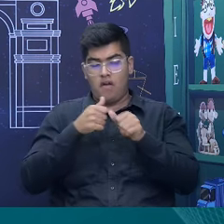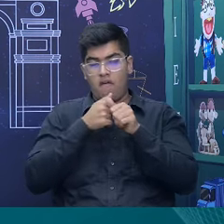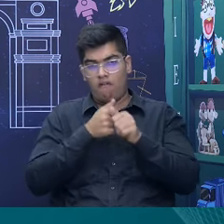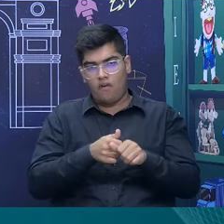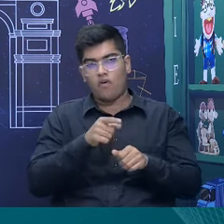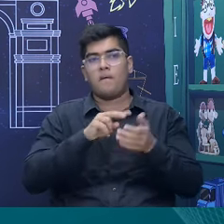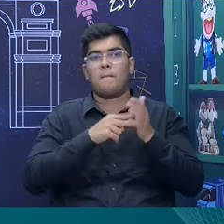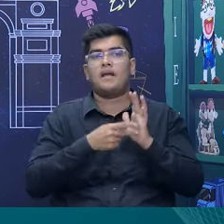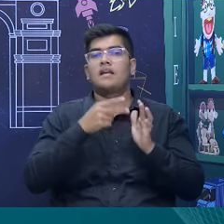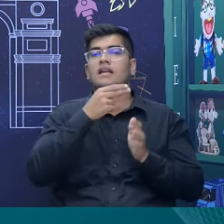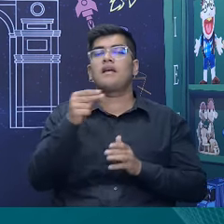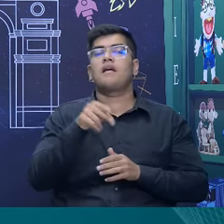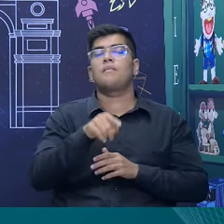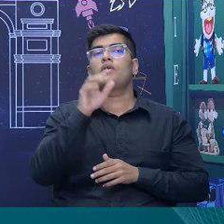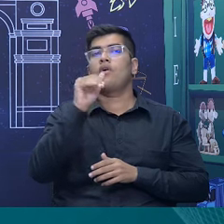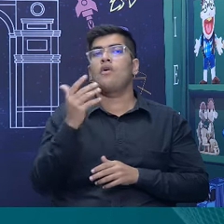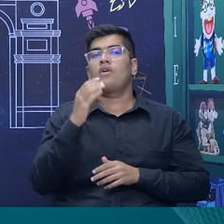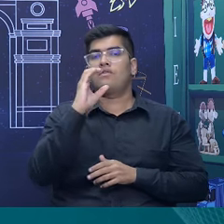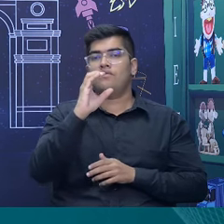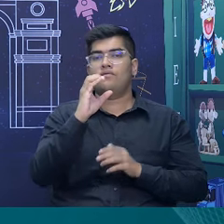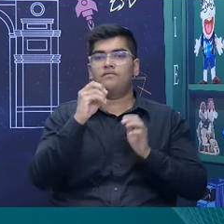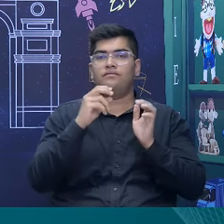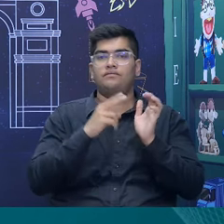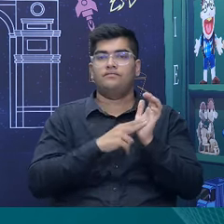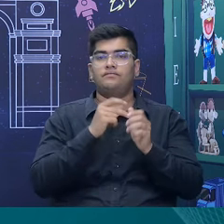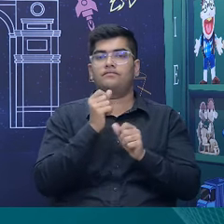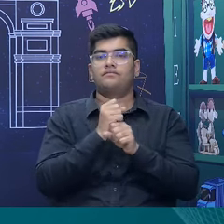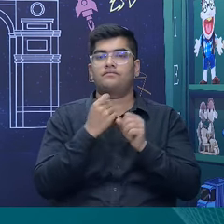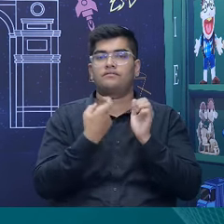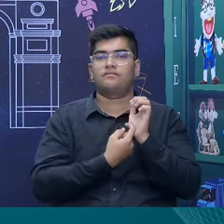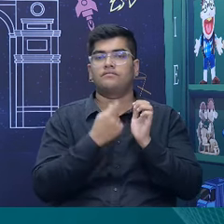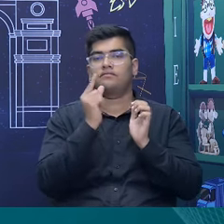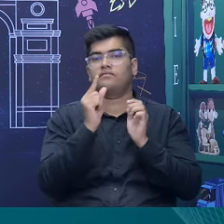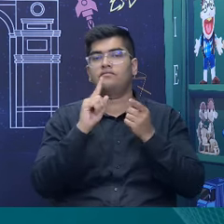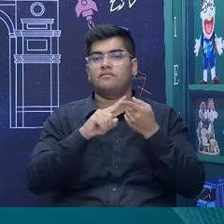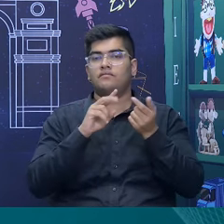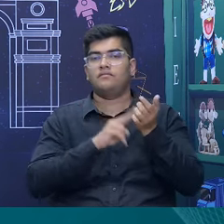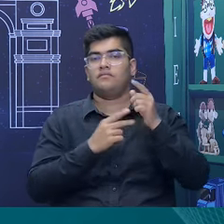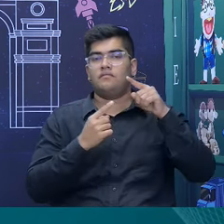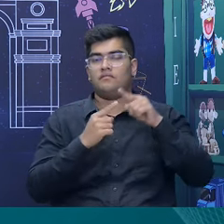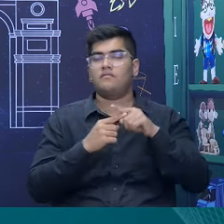आपको पूरा पूरा ढक रही है वह उसको तो ये